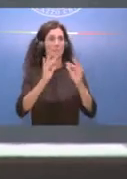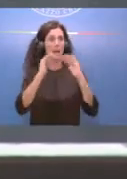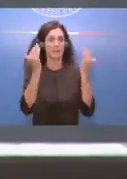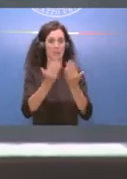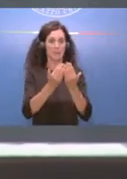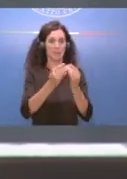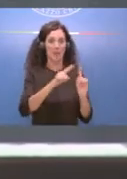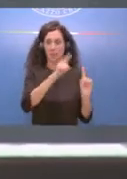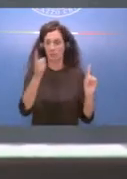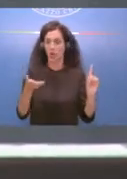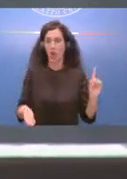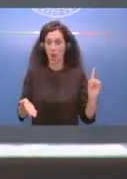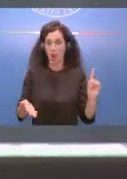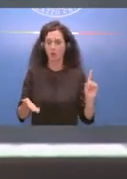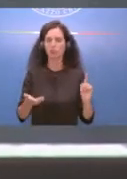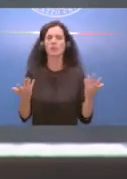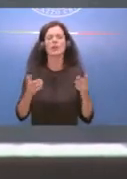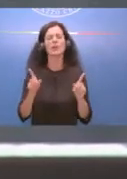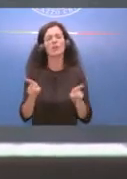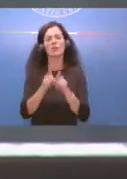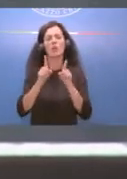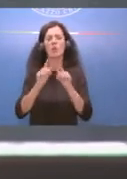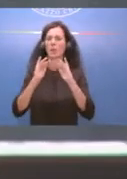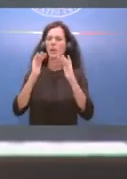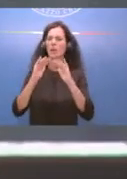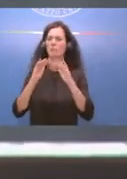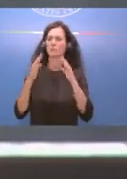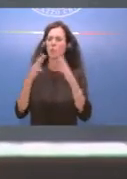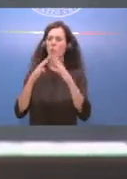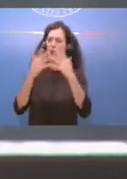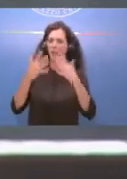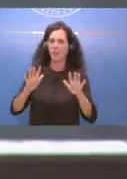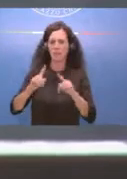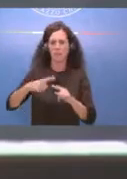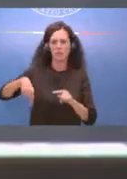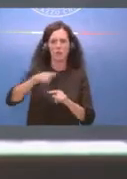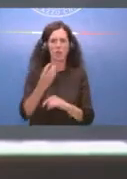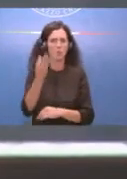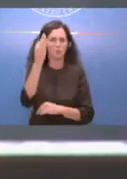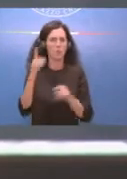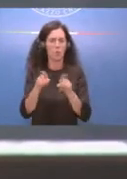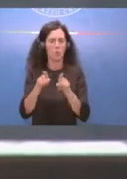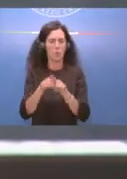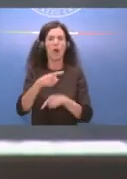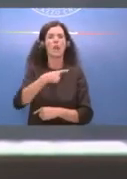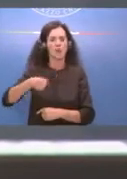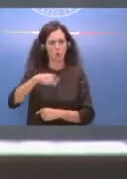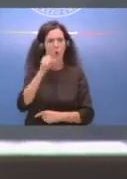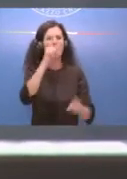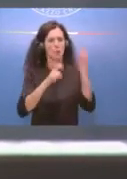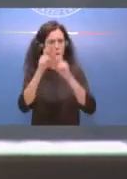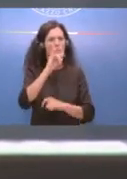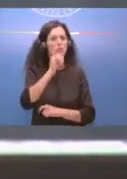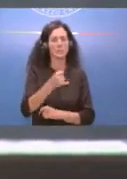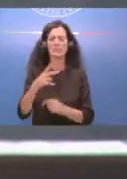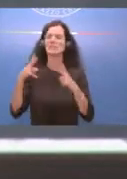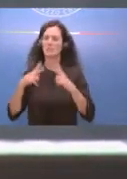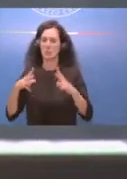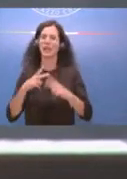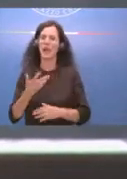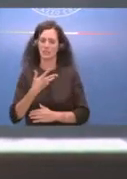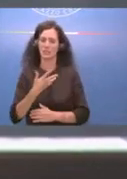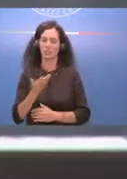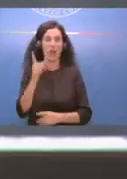siamo tutti come dopo una grande guerra viviamo un momento di grande preoccupazione ma anche di grande speranza ma sappiamo che le preoccupazioni